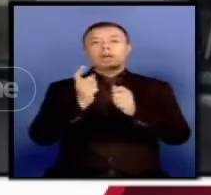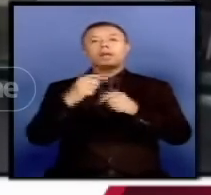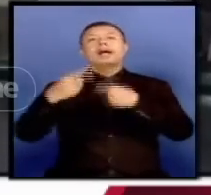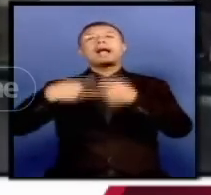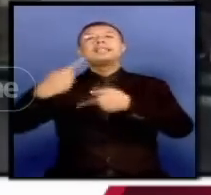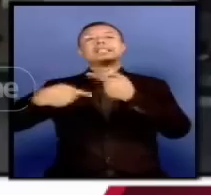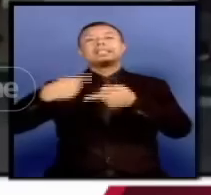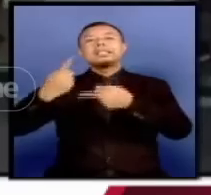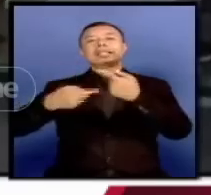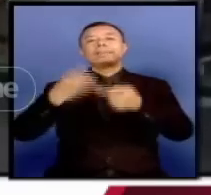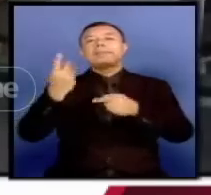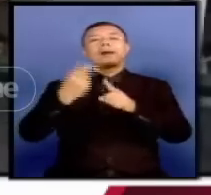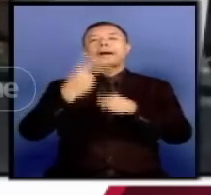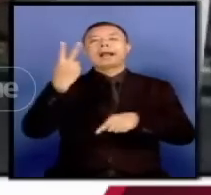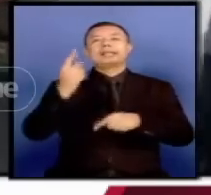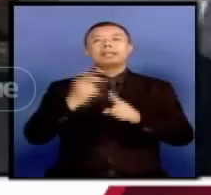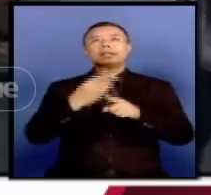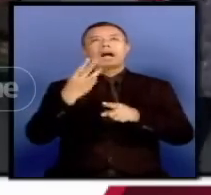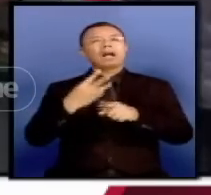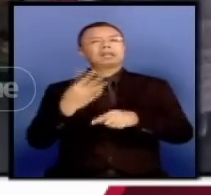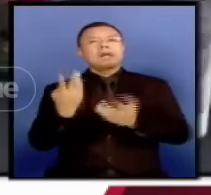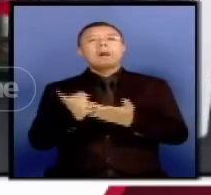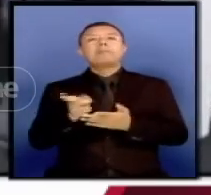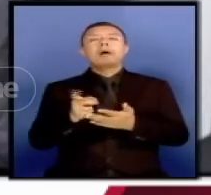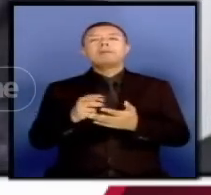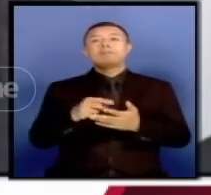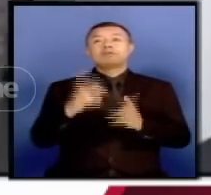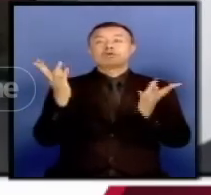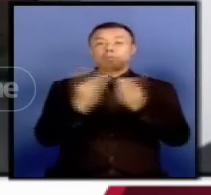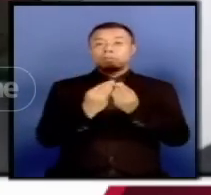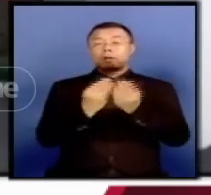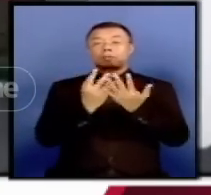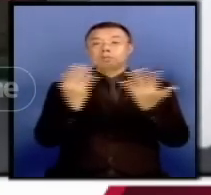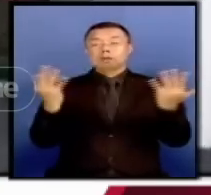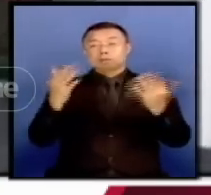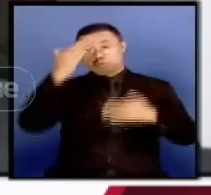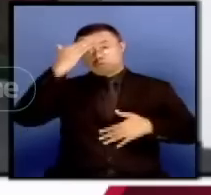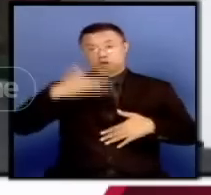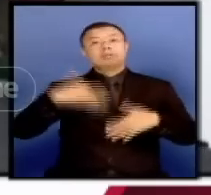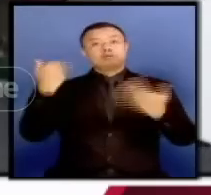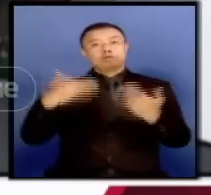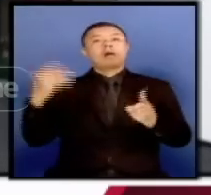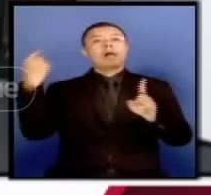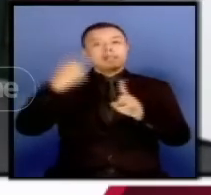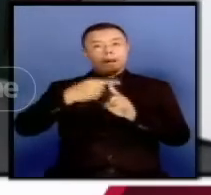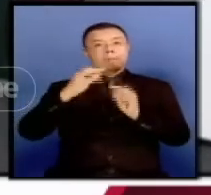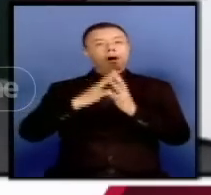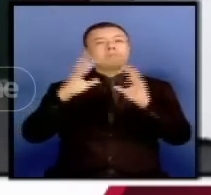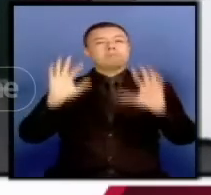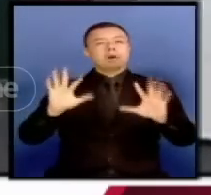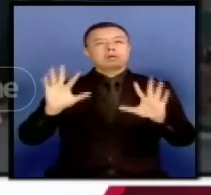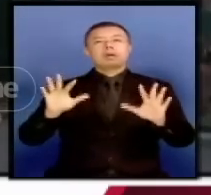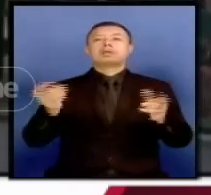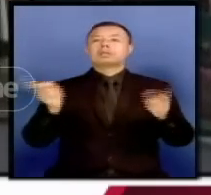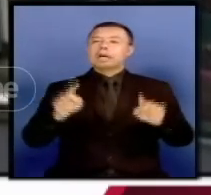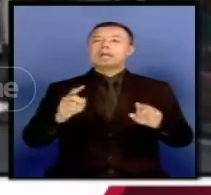mengingat Hannover Messe ini tentu saja umat muslimnya juga bertambah, sehingga mereka melaksanakan sholat